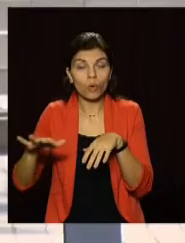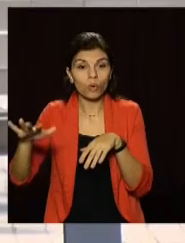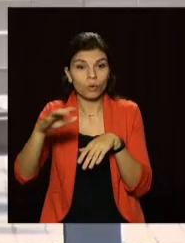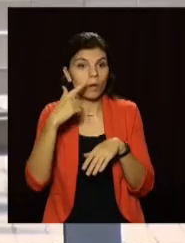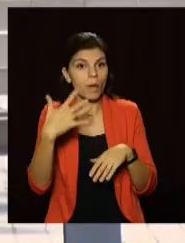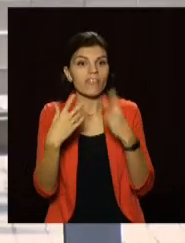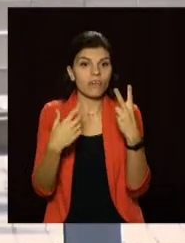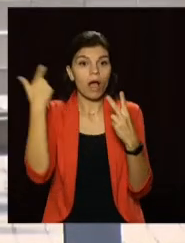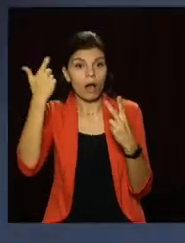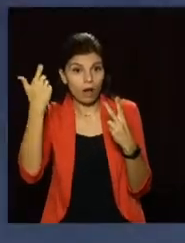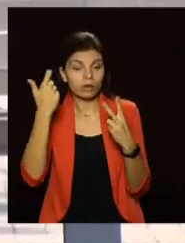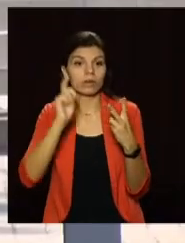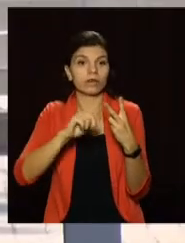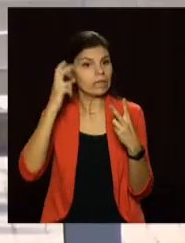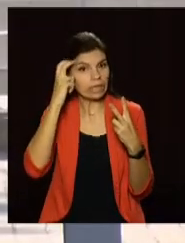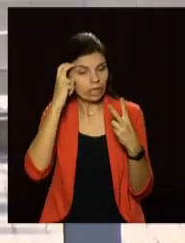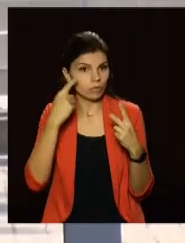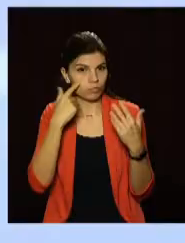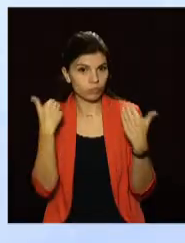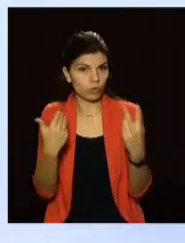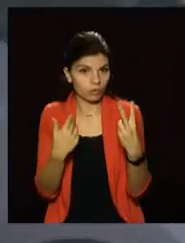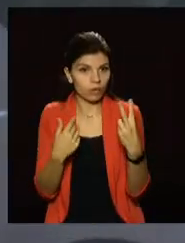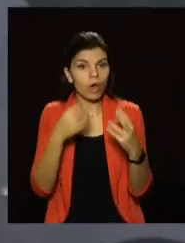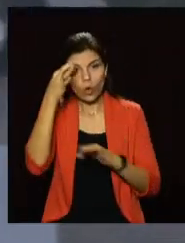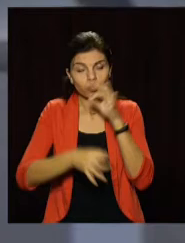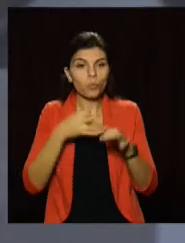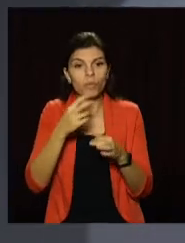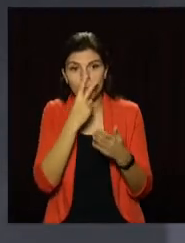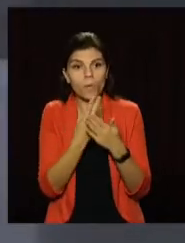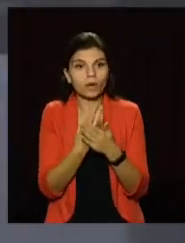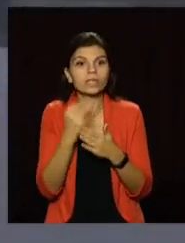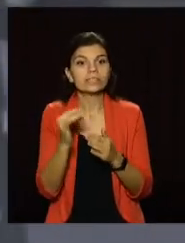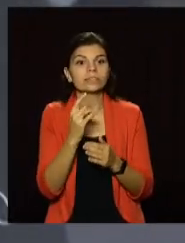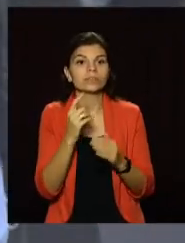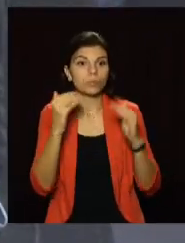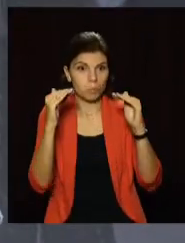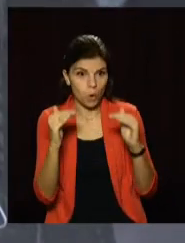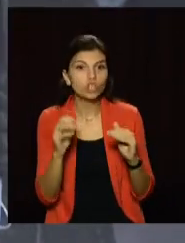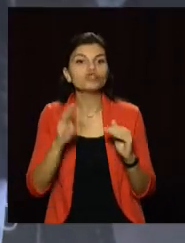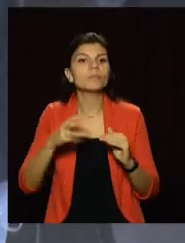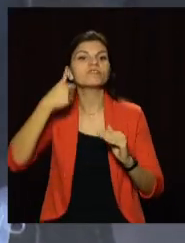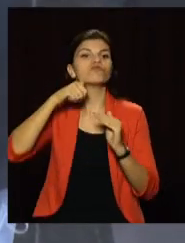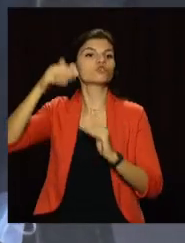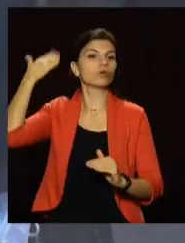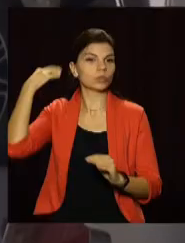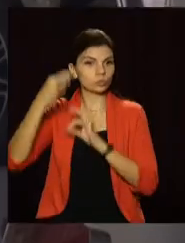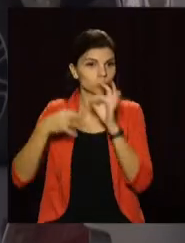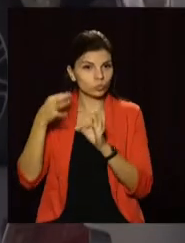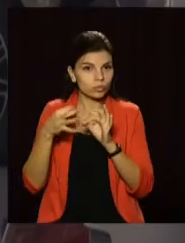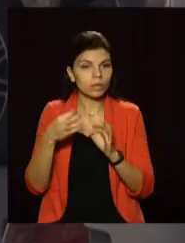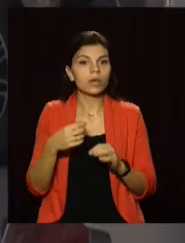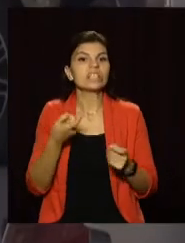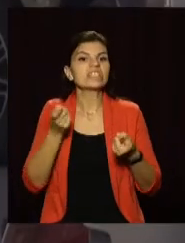два регіони – Харківську область і Київ. Добовий показник захворюваності істотно нижчий від вчорашніх даних і швидше за